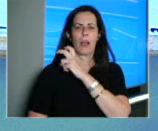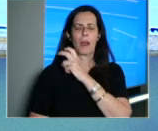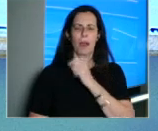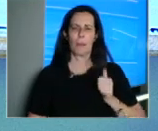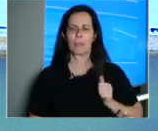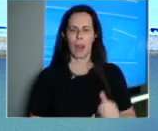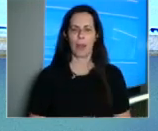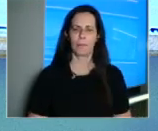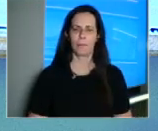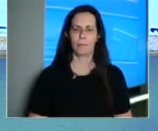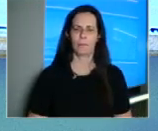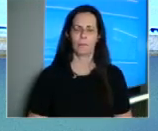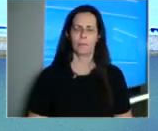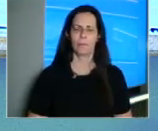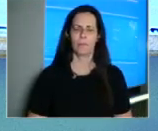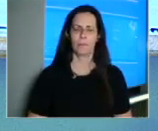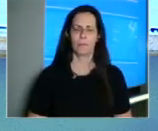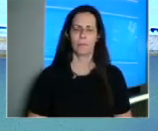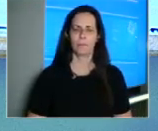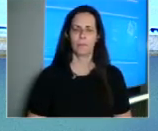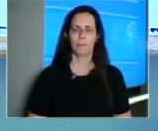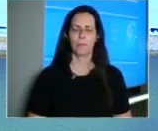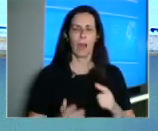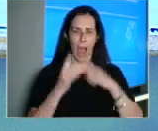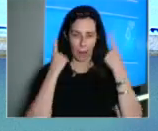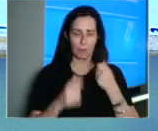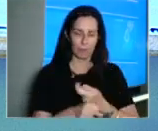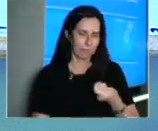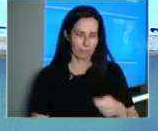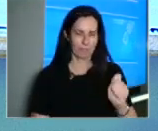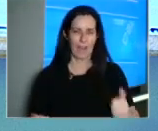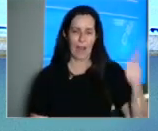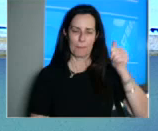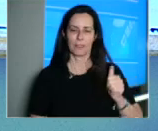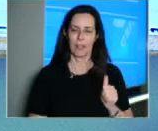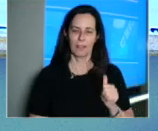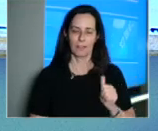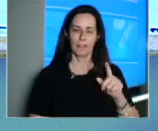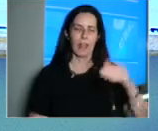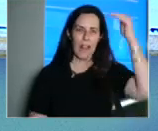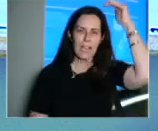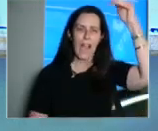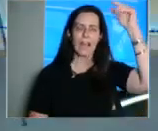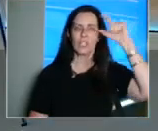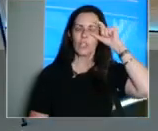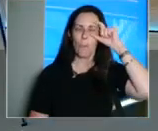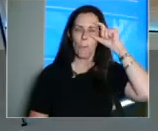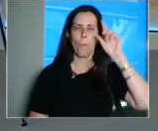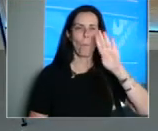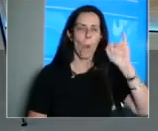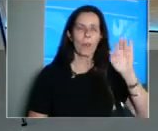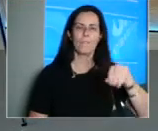צמיחה. אוקיי. זה כאילו החרדים עושים ל... כן, גנץ, בוגי ואשכנזי,